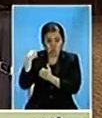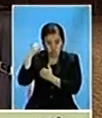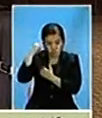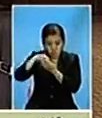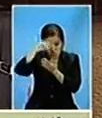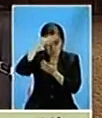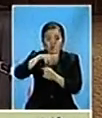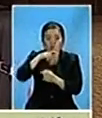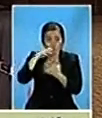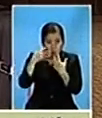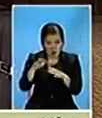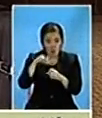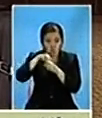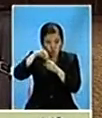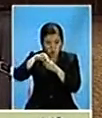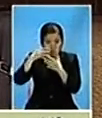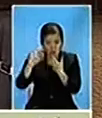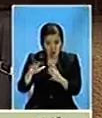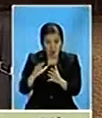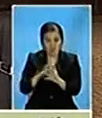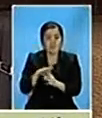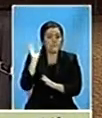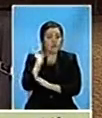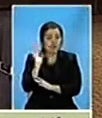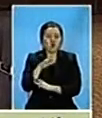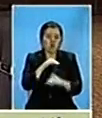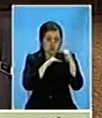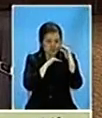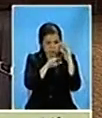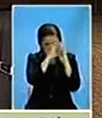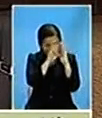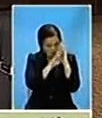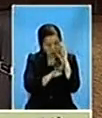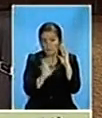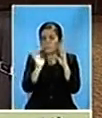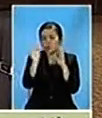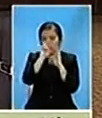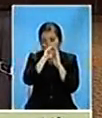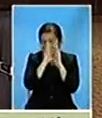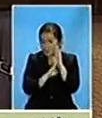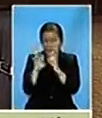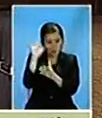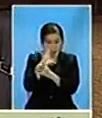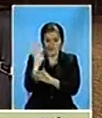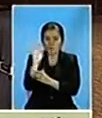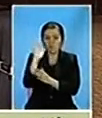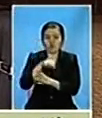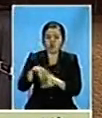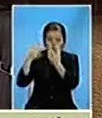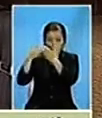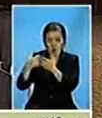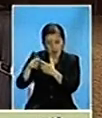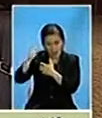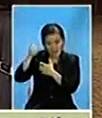เป็นปัจจุบันอยู่แล้วไม่ต้องไปกำหนดไม่ต้องไปบัญญัติไม่ต้องไปทำระเบียบหรือข้อบังคับว่าเครื่องมือไหนใช้หรือเครื่องมือไหนไม่ใ